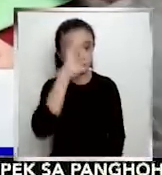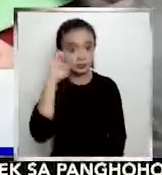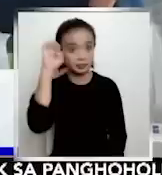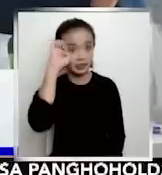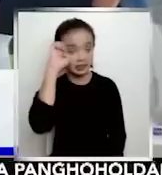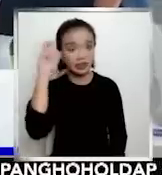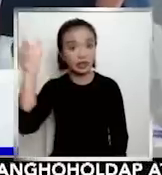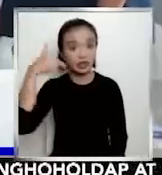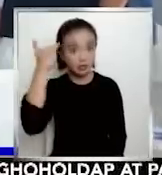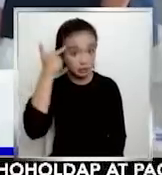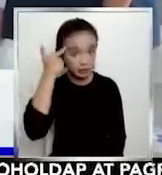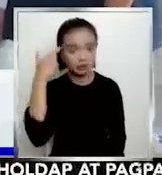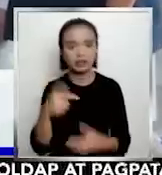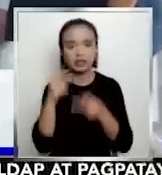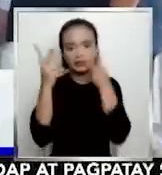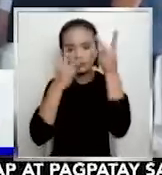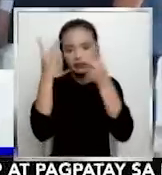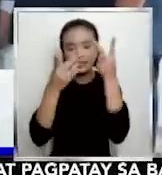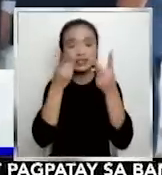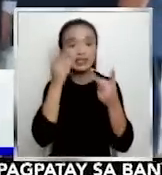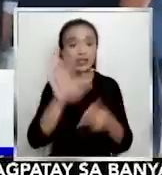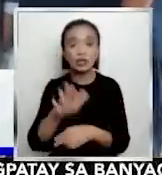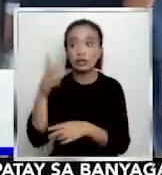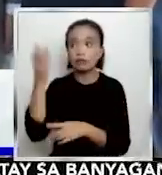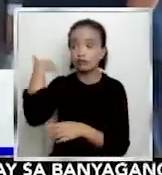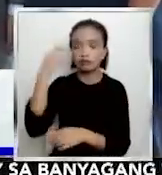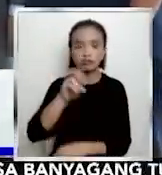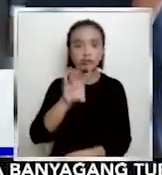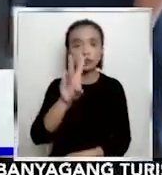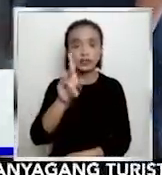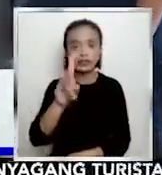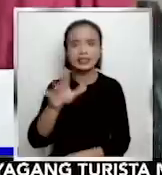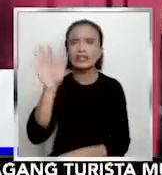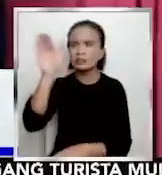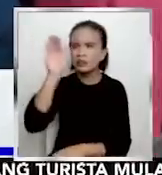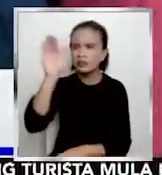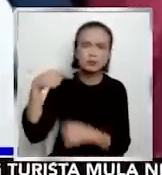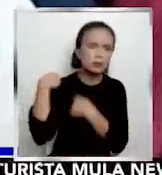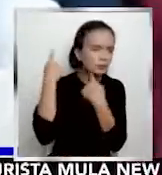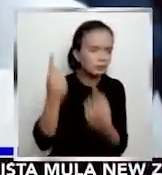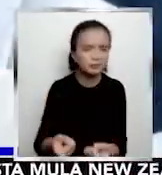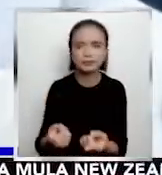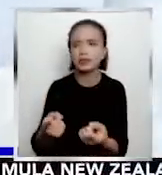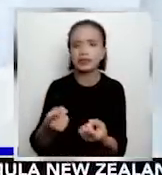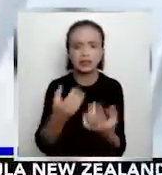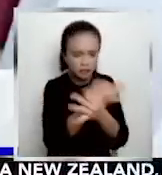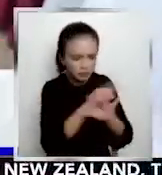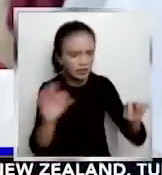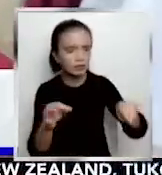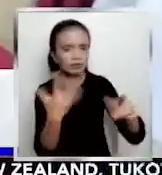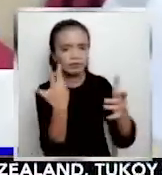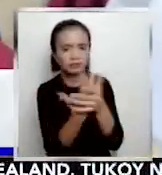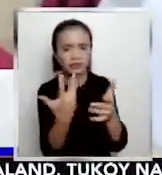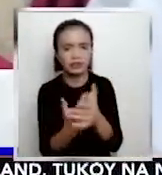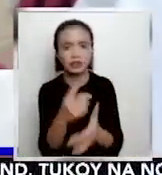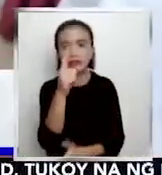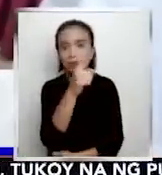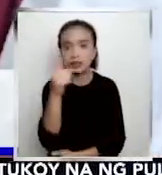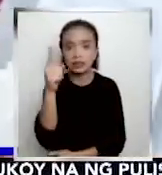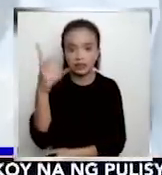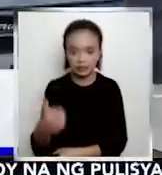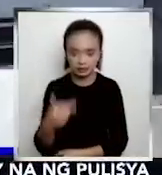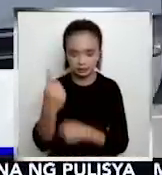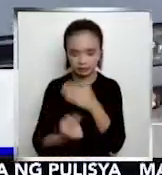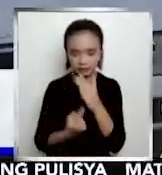bumisita na rin kay De Lima noong 2017, dati nang nanawagang palayain si De Lima. Isa't kalahating oras nilang kinausap ngayon ang dating